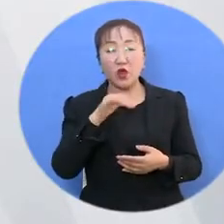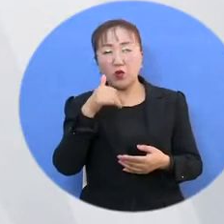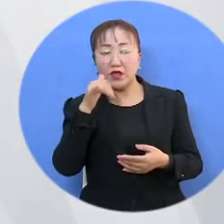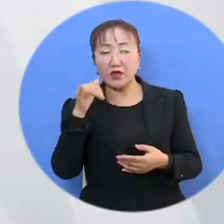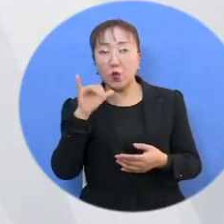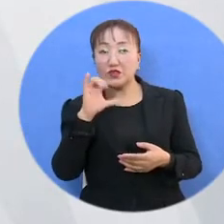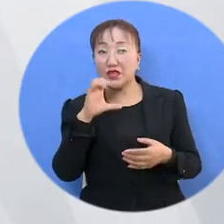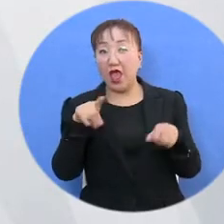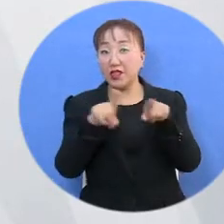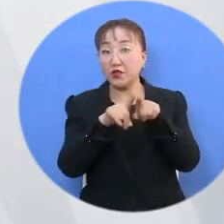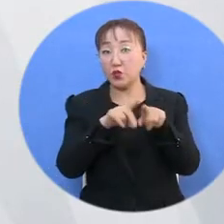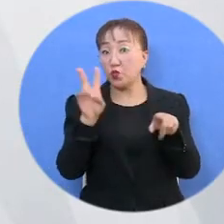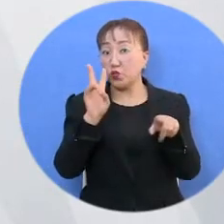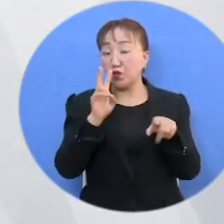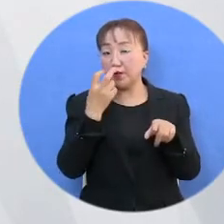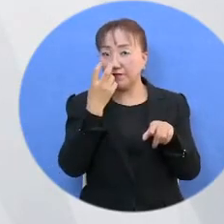уу дүгнэлт хийгээд үзээрэй.